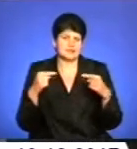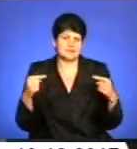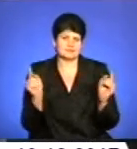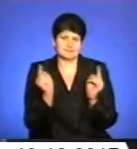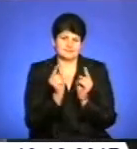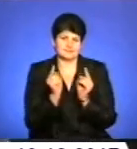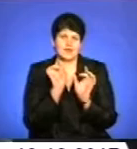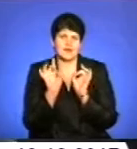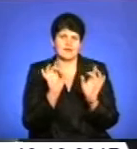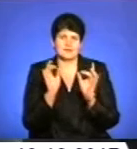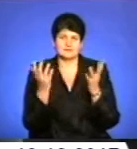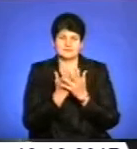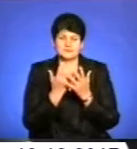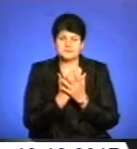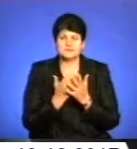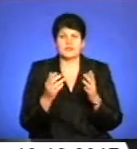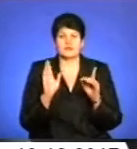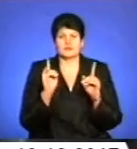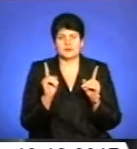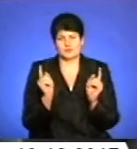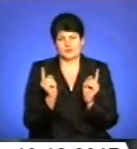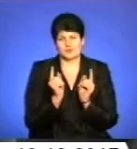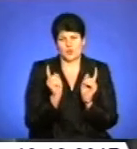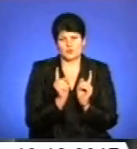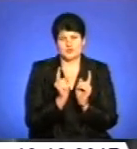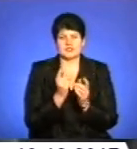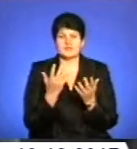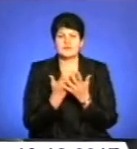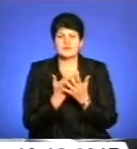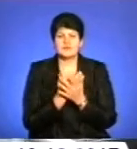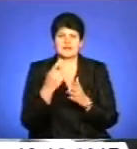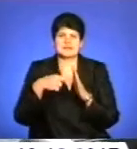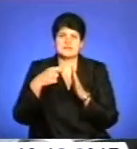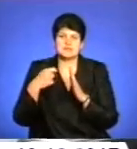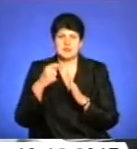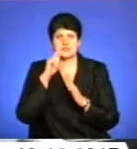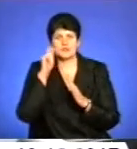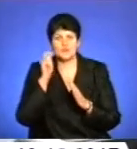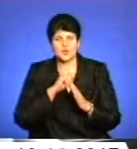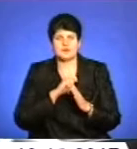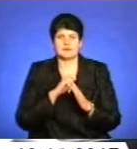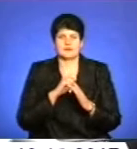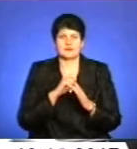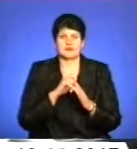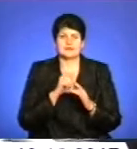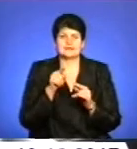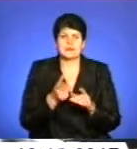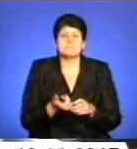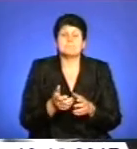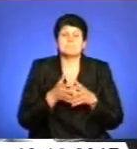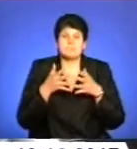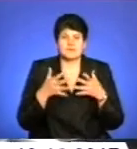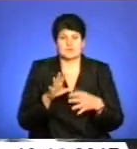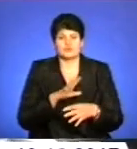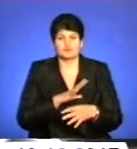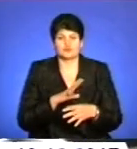будуть транслюватися фрагмент кінострічок, зокрема тих, які знялися в Україні, і тим більше, якщо вони знялися в Тернополі, для